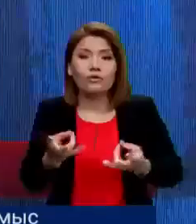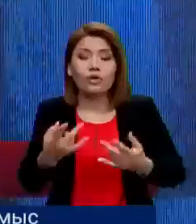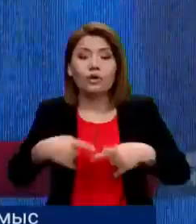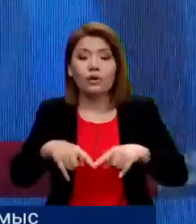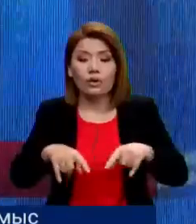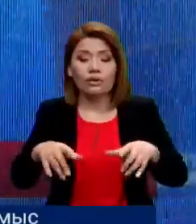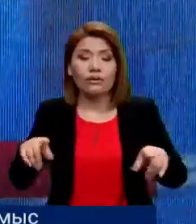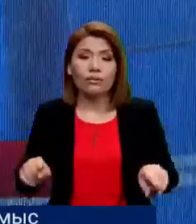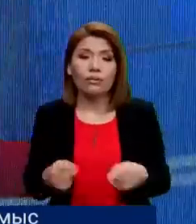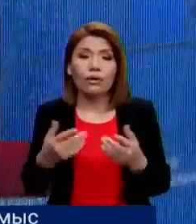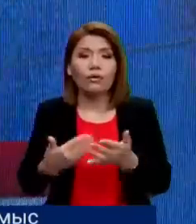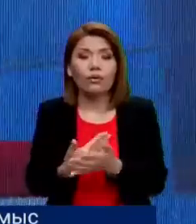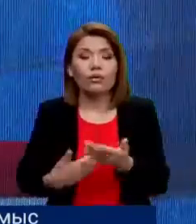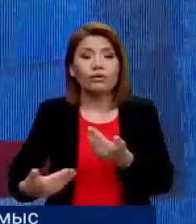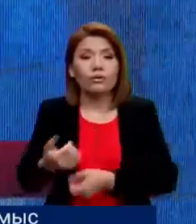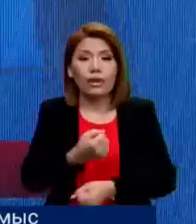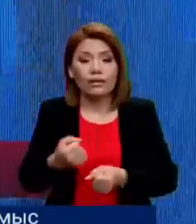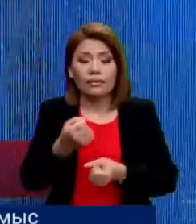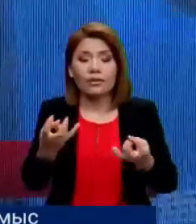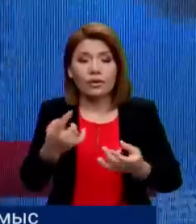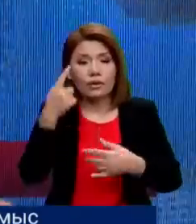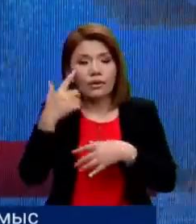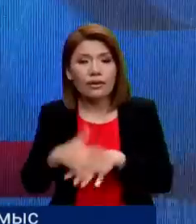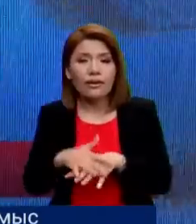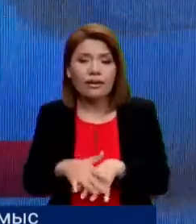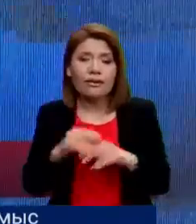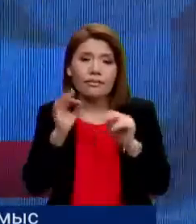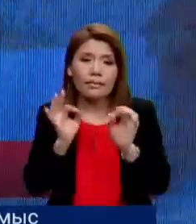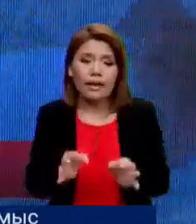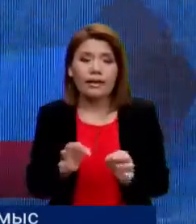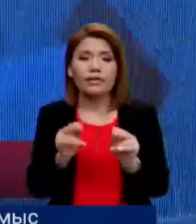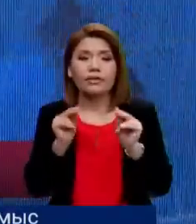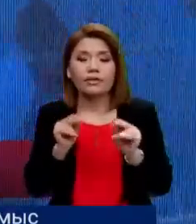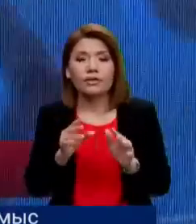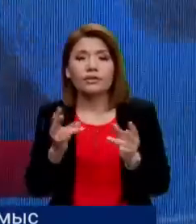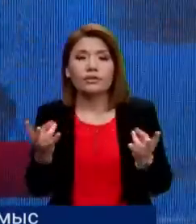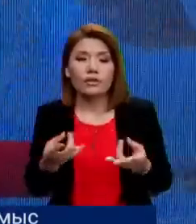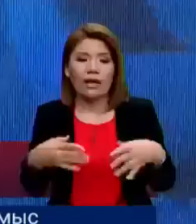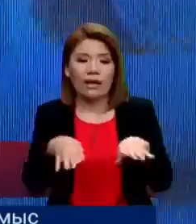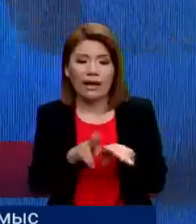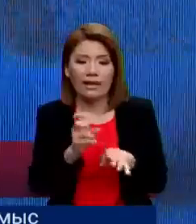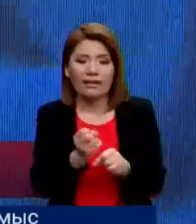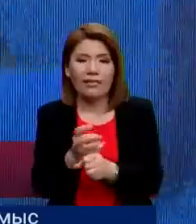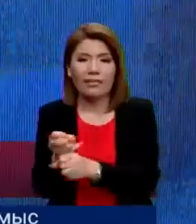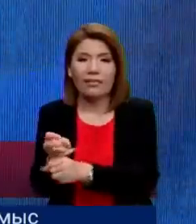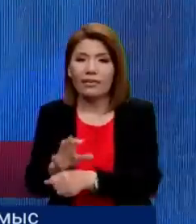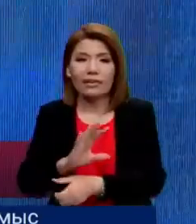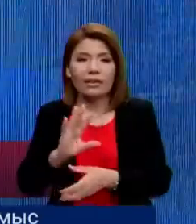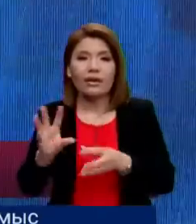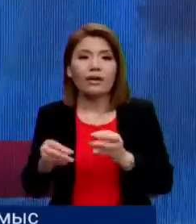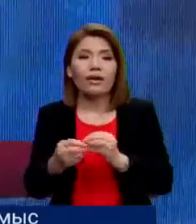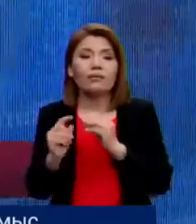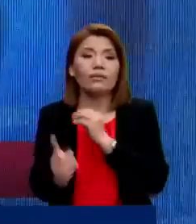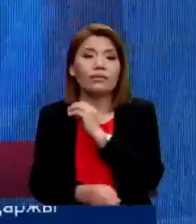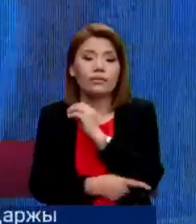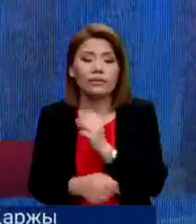құрамын жаңартып отырған дұрыс, бірақ мұны терең ойланып, байыппен жасау қажет. Кадрларды жаппай жұмыстан шығарудың арты оның